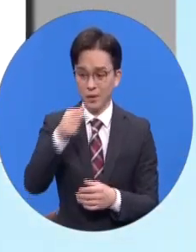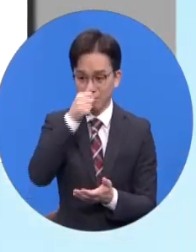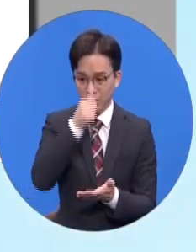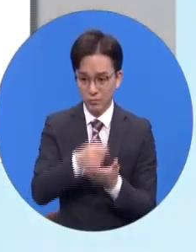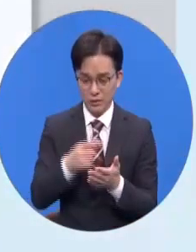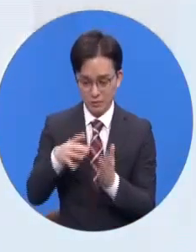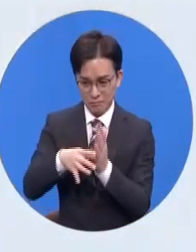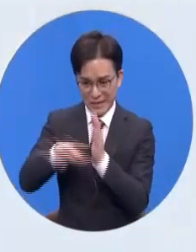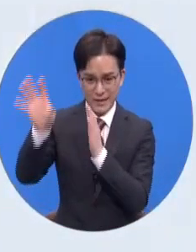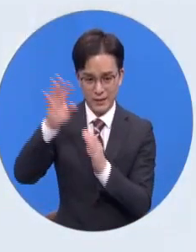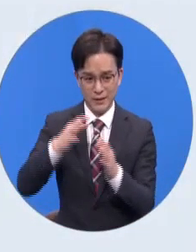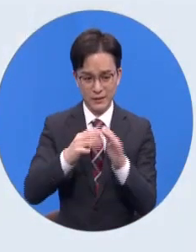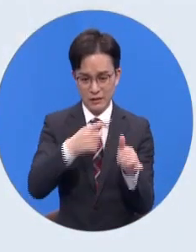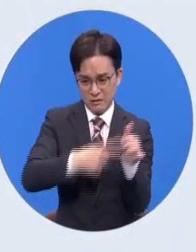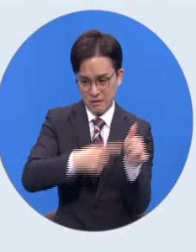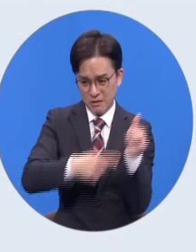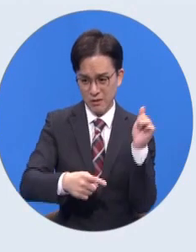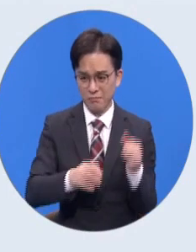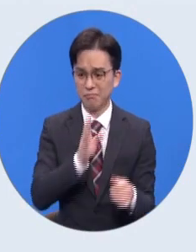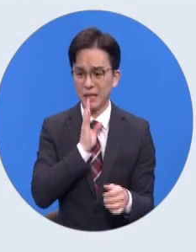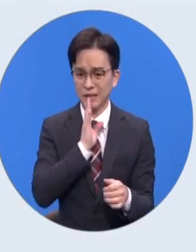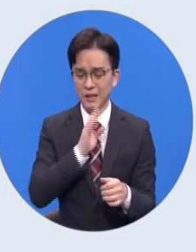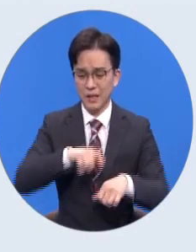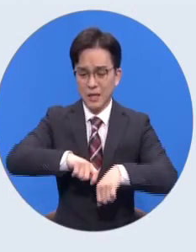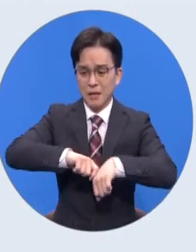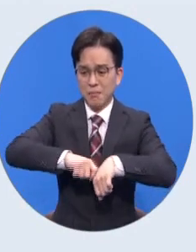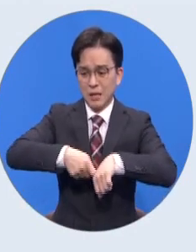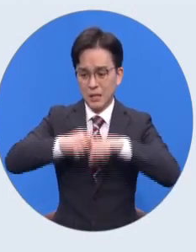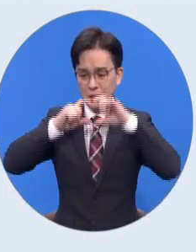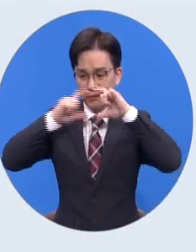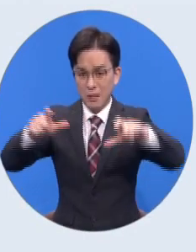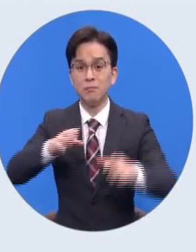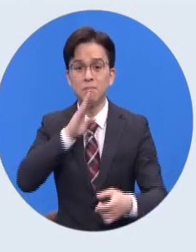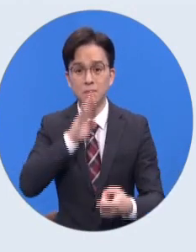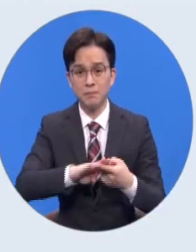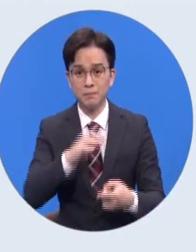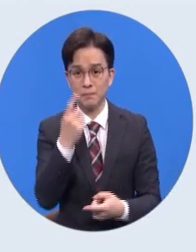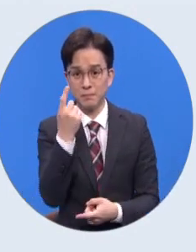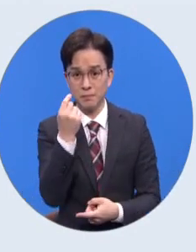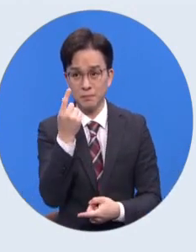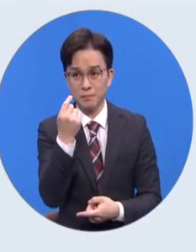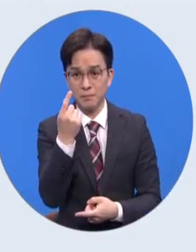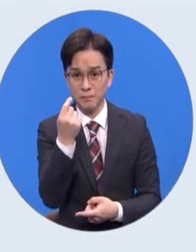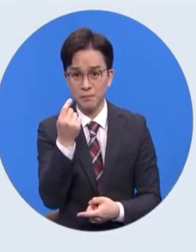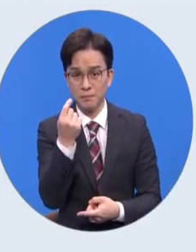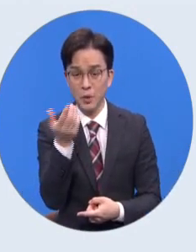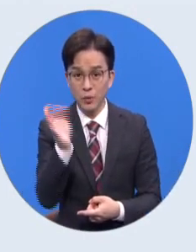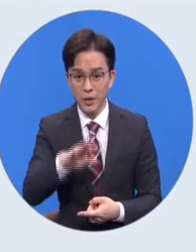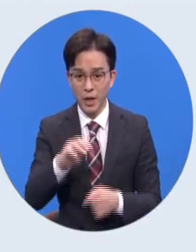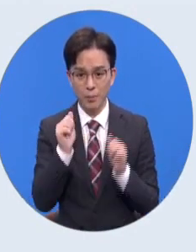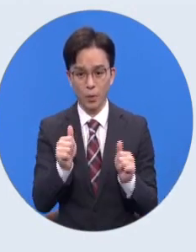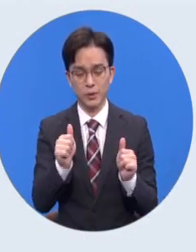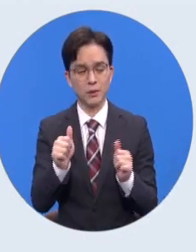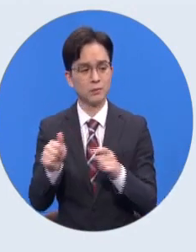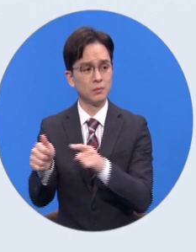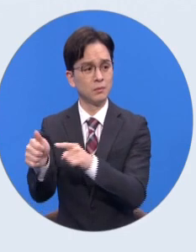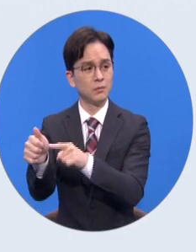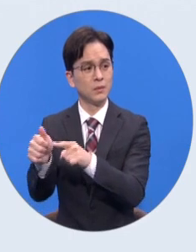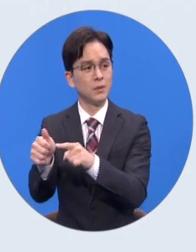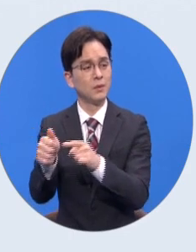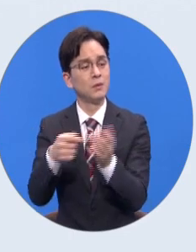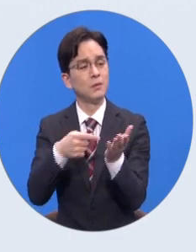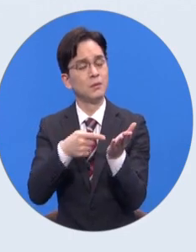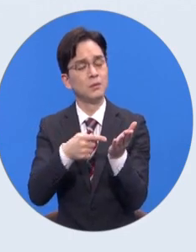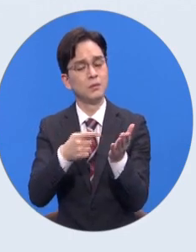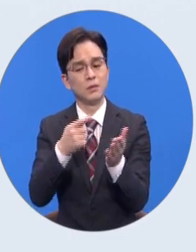본의 아니게 도 지금 두 가지 시작한다 심신미약 을 주장했지만 그것이 법원에서 받아들이지 않는 거예요 4 그 당시에 변호인 들이